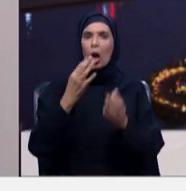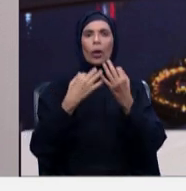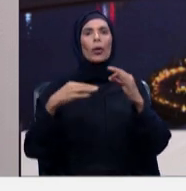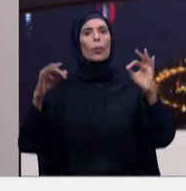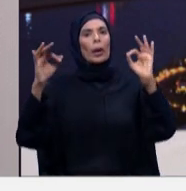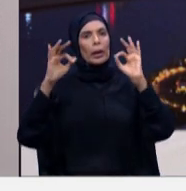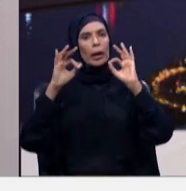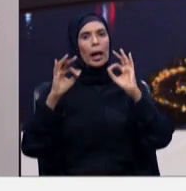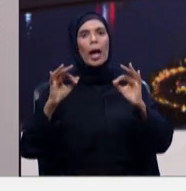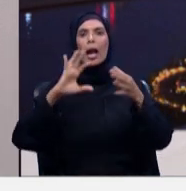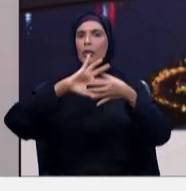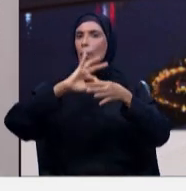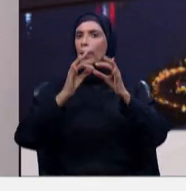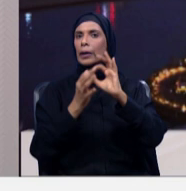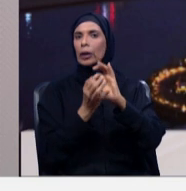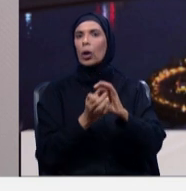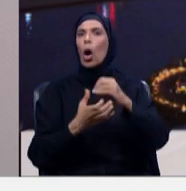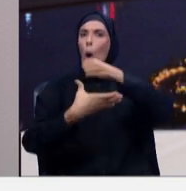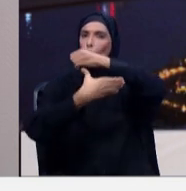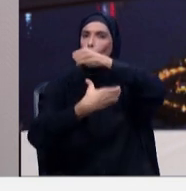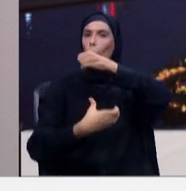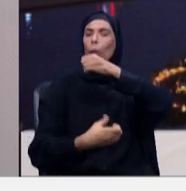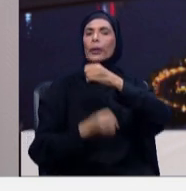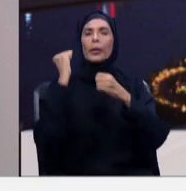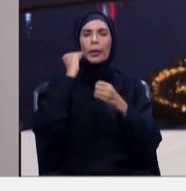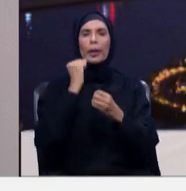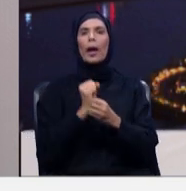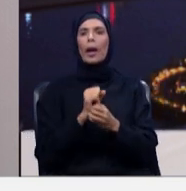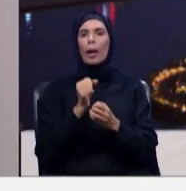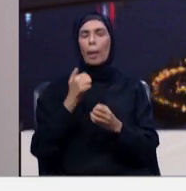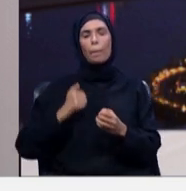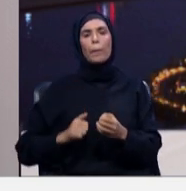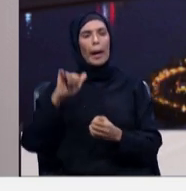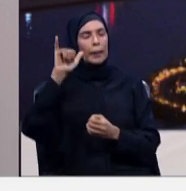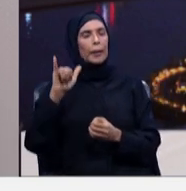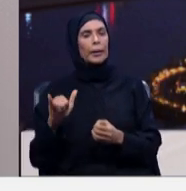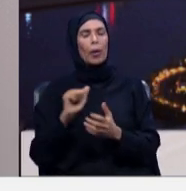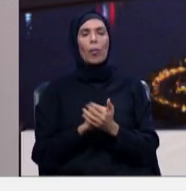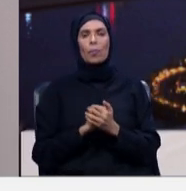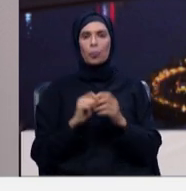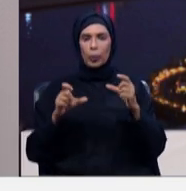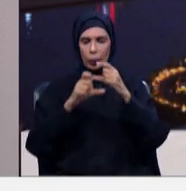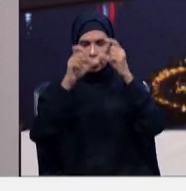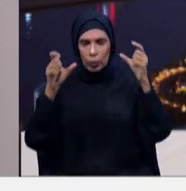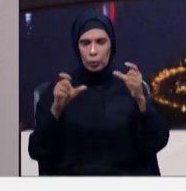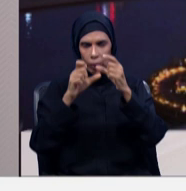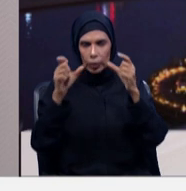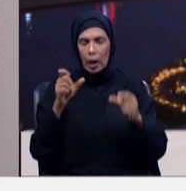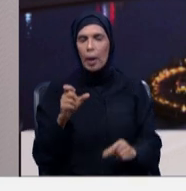جمعية الحقوقيين البحرينية. كذلك جمعية الحقوقيين البحرينية أشرفت على رقابة الانتخابات منذ عام